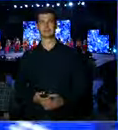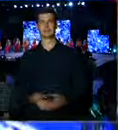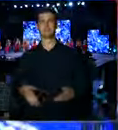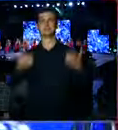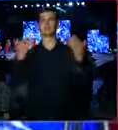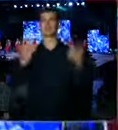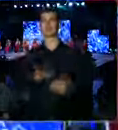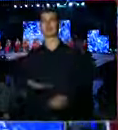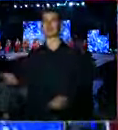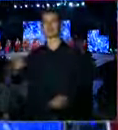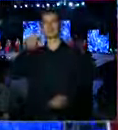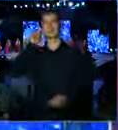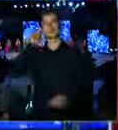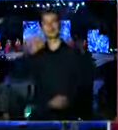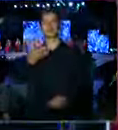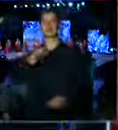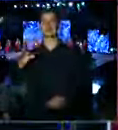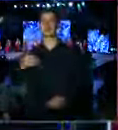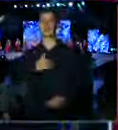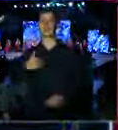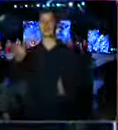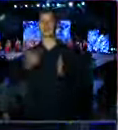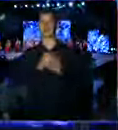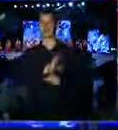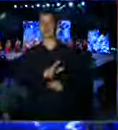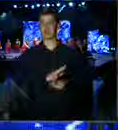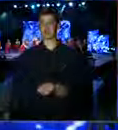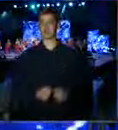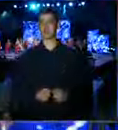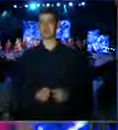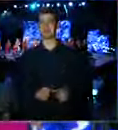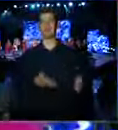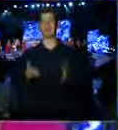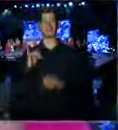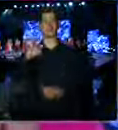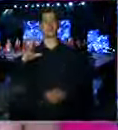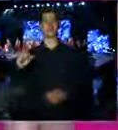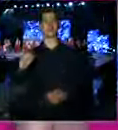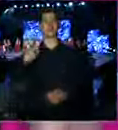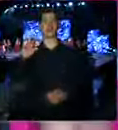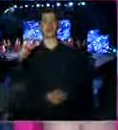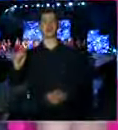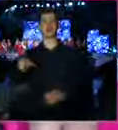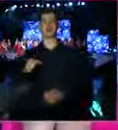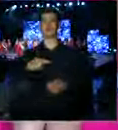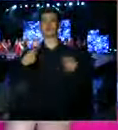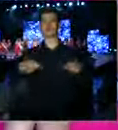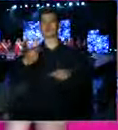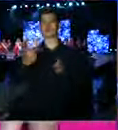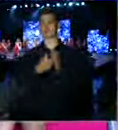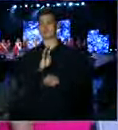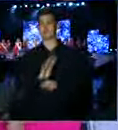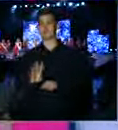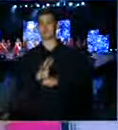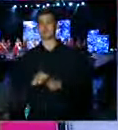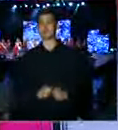Witamy Olgę Finiałkowską, Miss Polski na wózku 2013, Julię Torle, Miss Polski na wózku